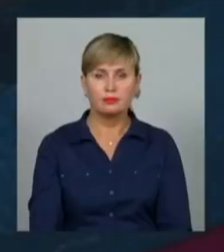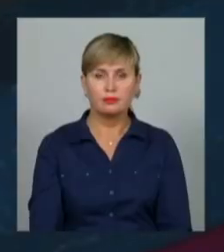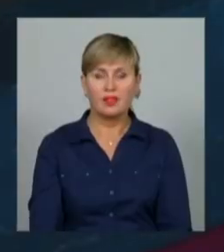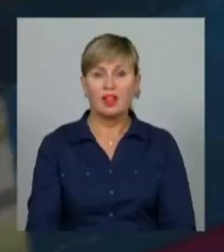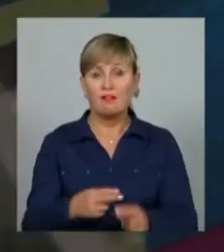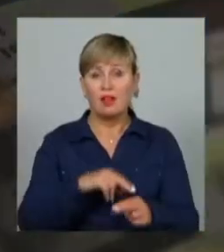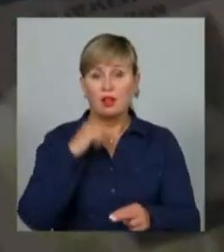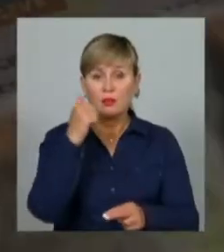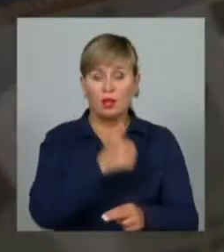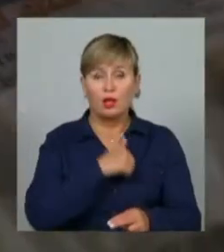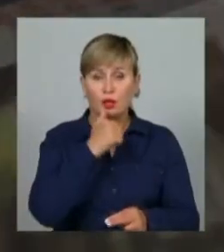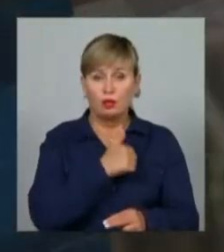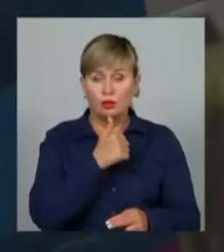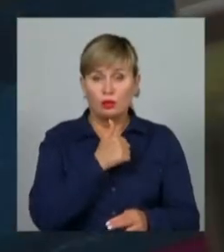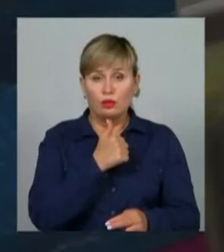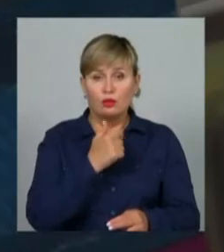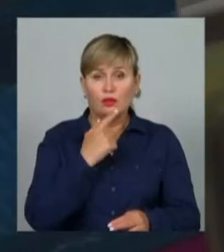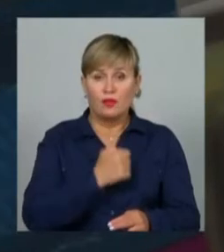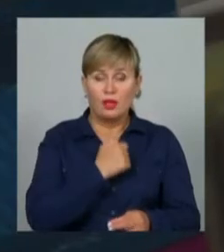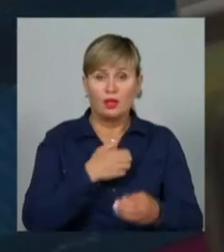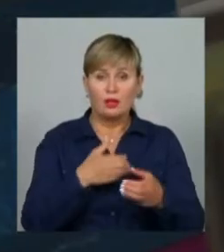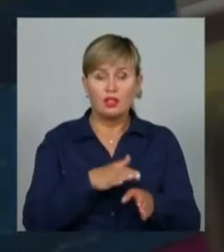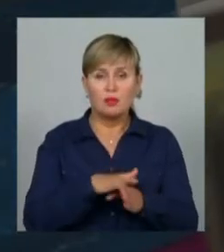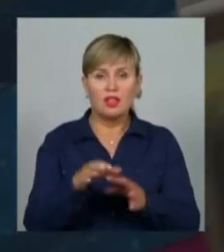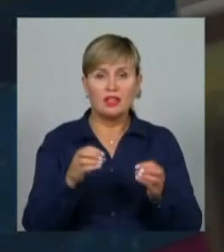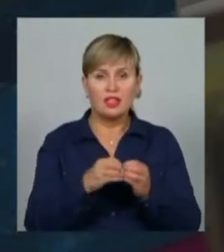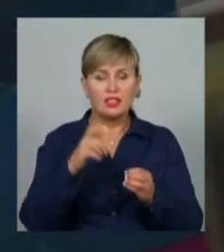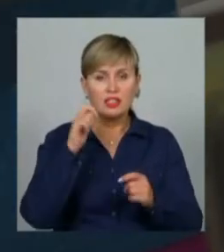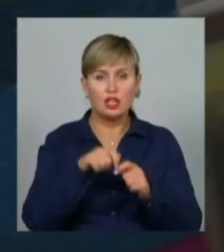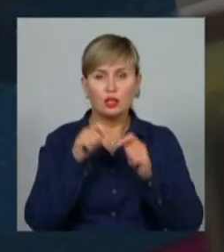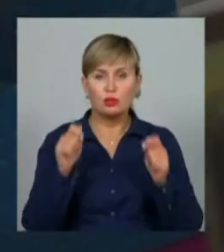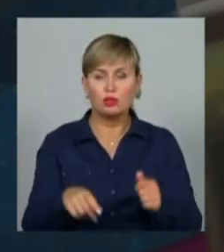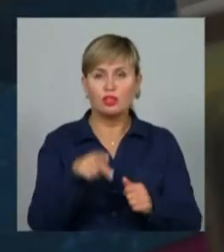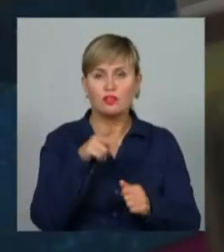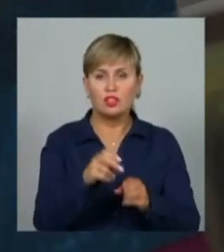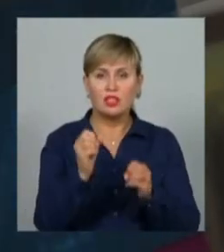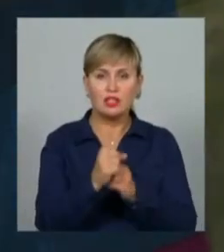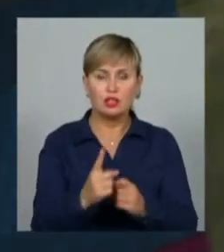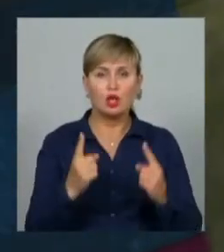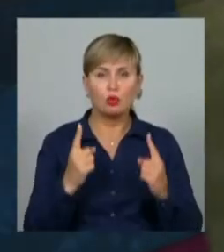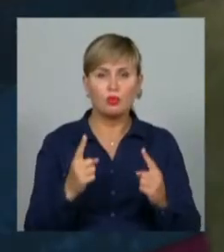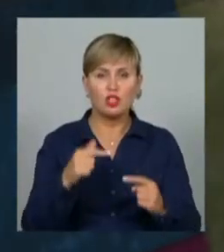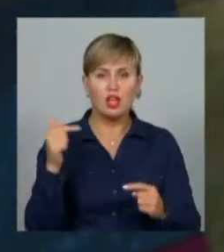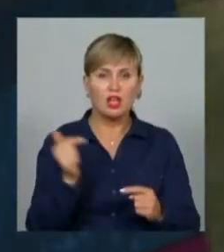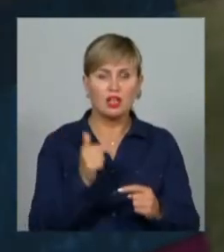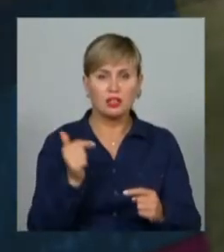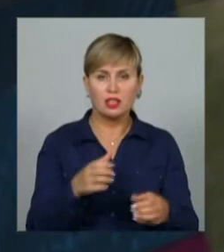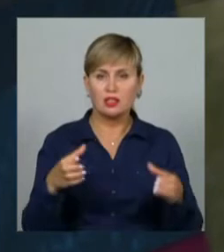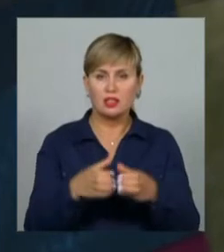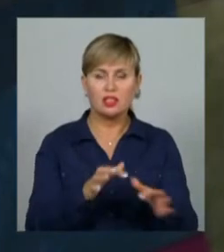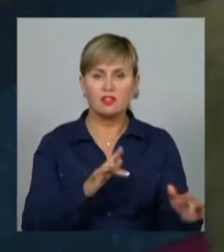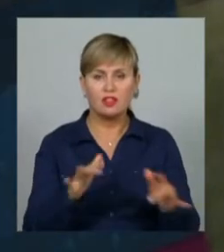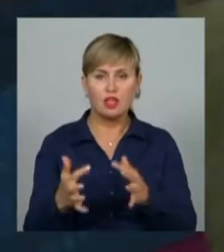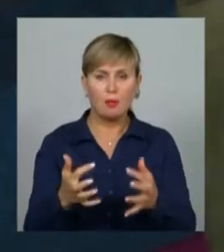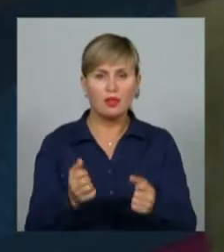В этом году бессмертному полку исполняется ровно 10 лет. Созданное в 2011-м крупнейшее гражданско-патриотическое движение